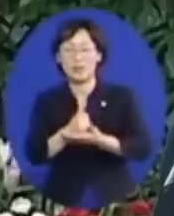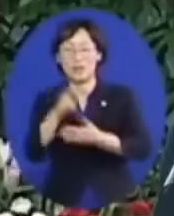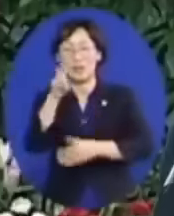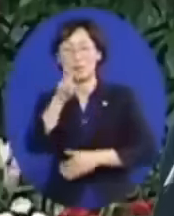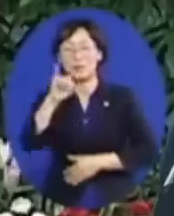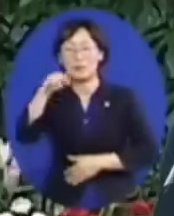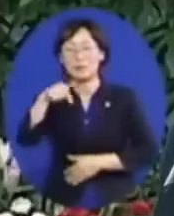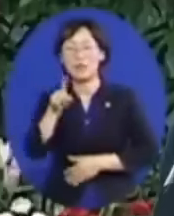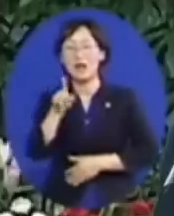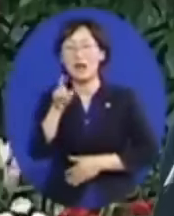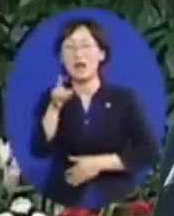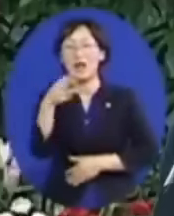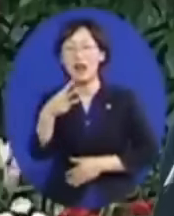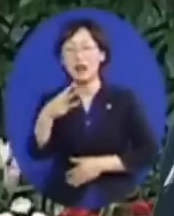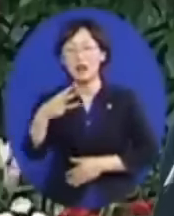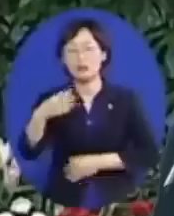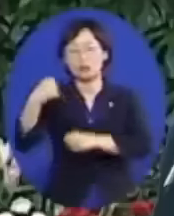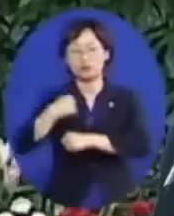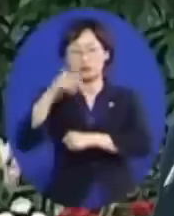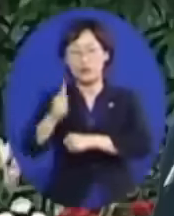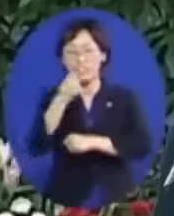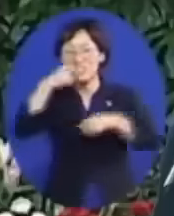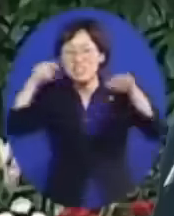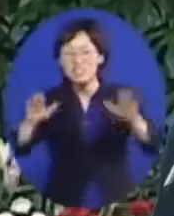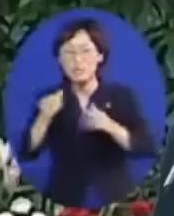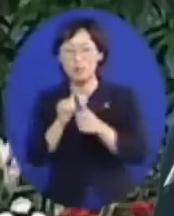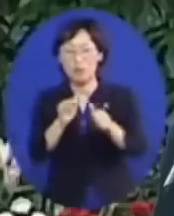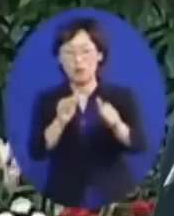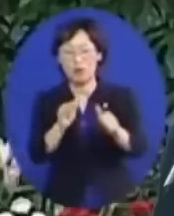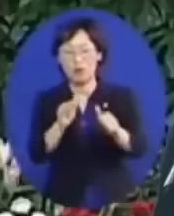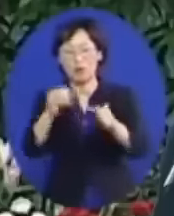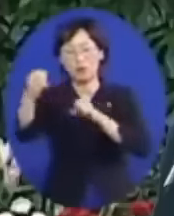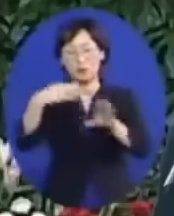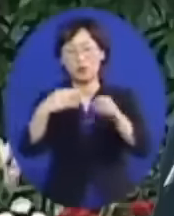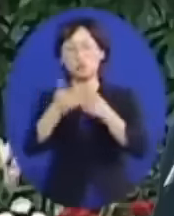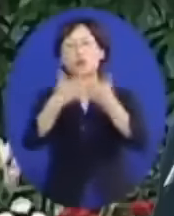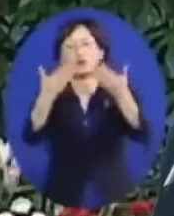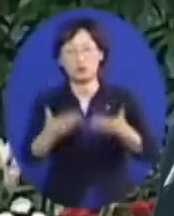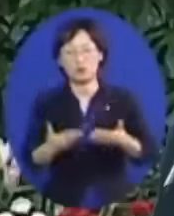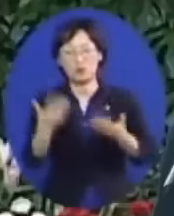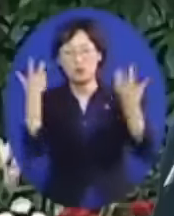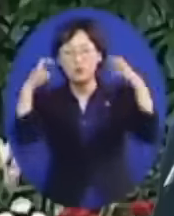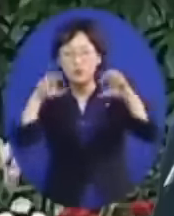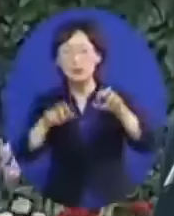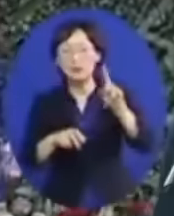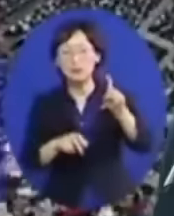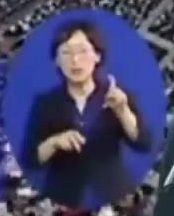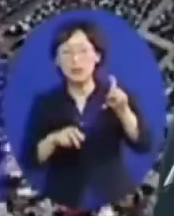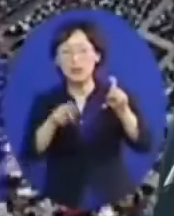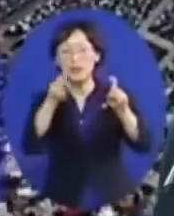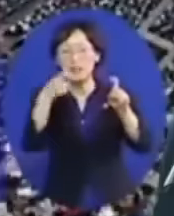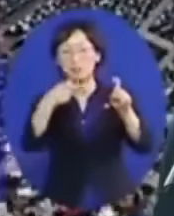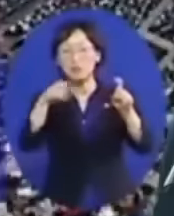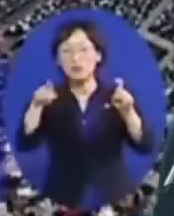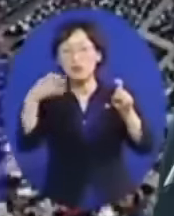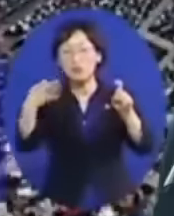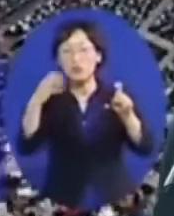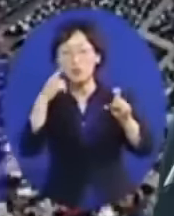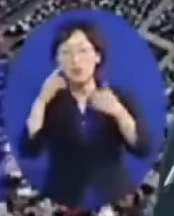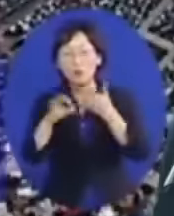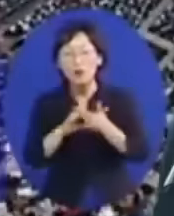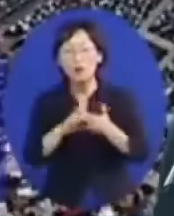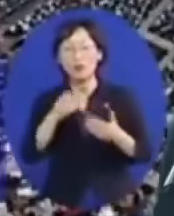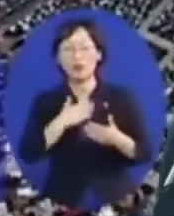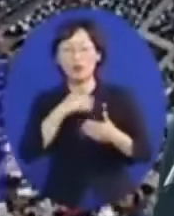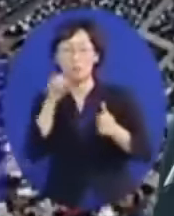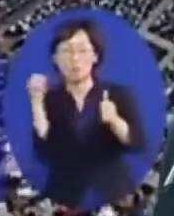도와와서 도와줌으로 응답을 가져올 수 있다고 말하는 것입니다. 다니엘서 10장 12절로 14절에 그가 내게 이르되